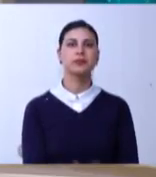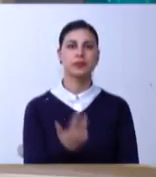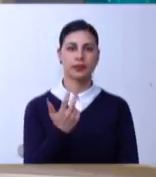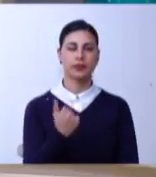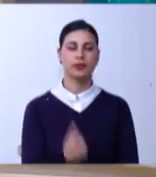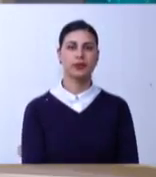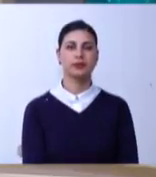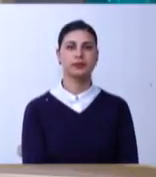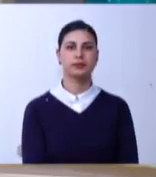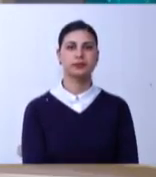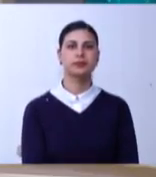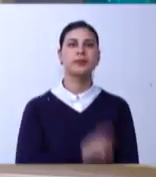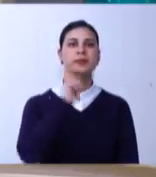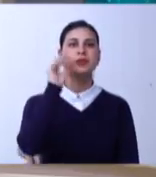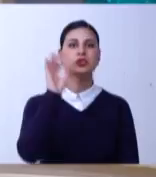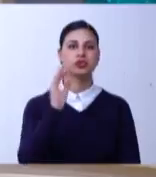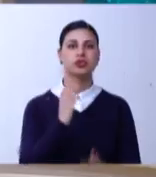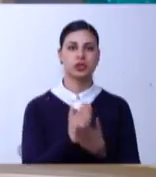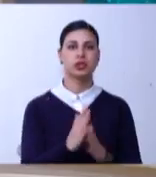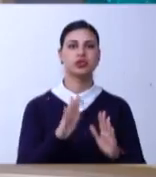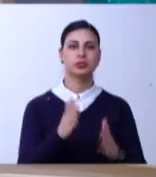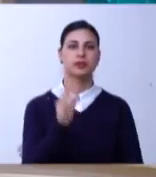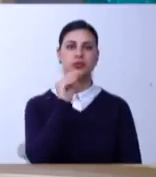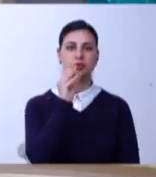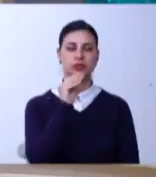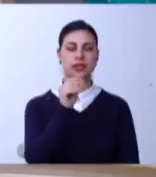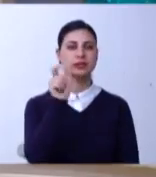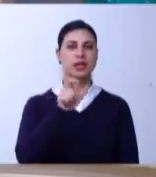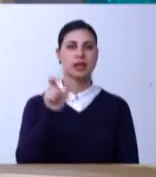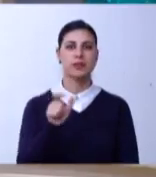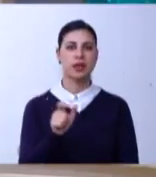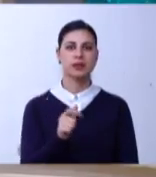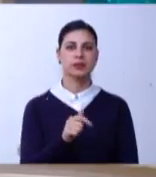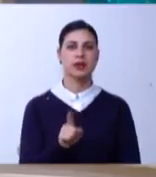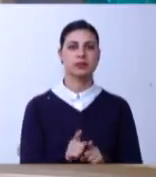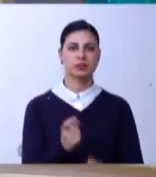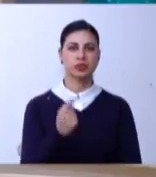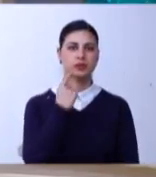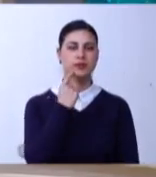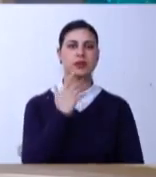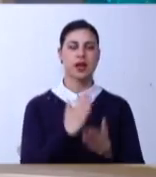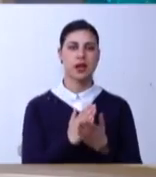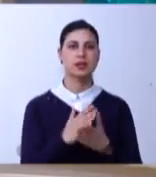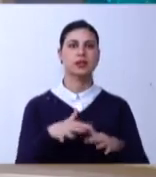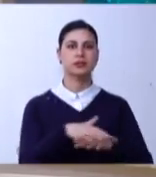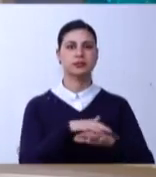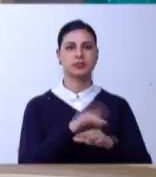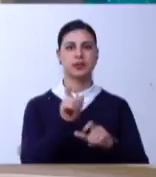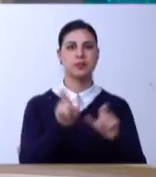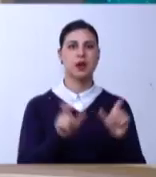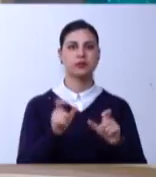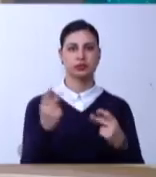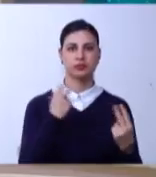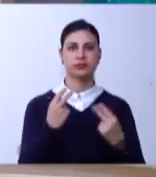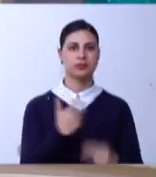დიახ, ხშირია ნამდვილად შემთხვევები, როდესაც სოციალიზაციაშიც უშლის ხელს ბავშვს ტუალეტის ჩვევის